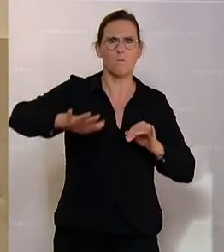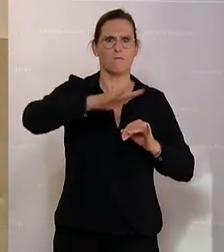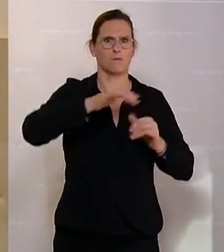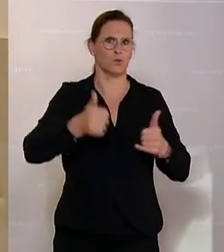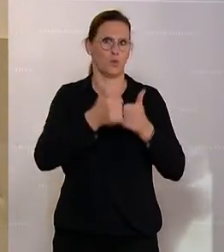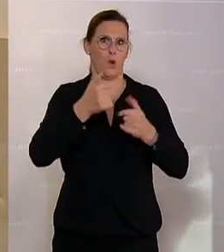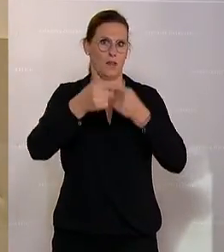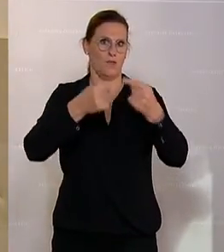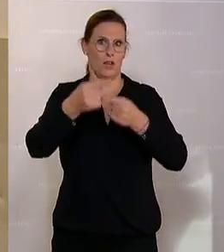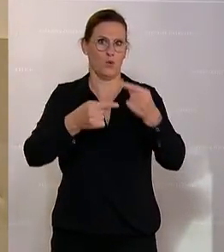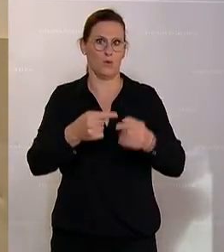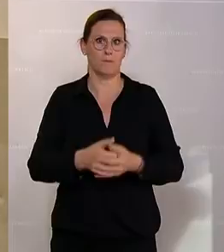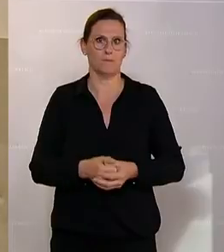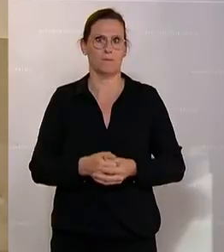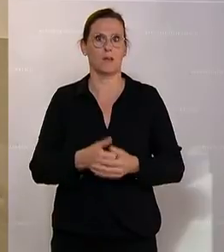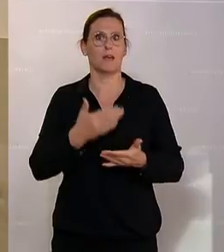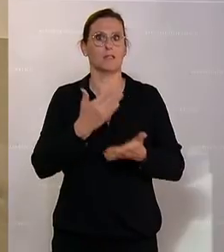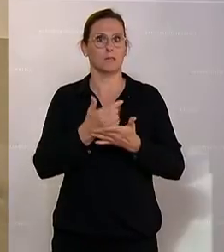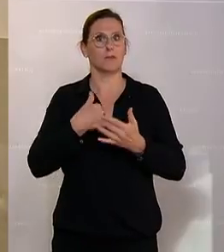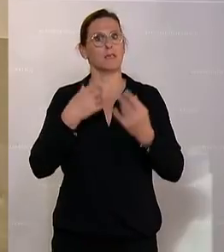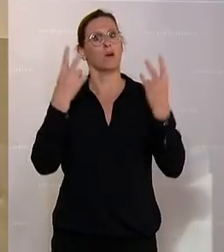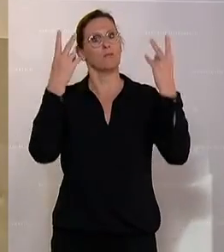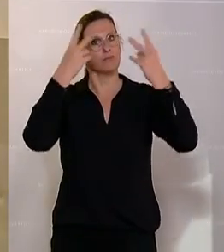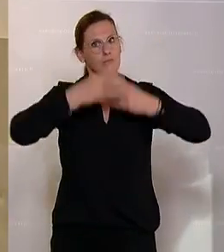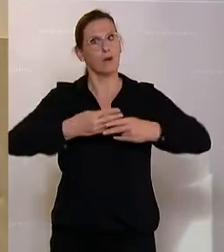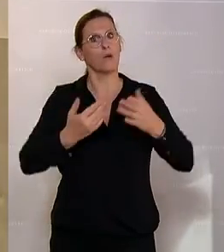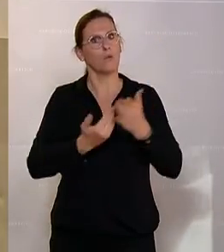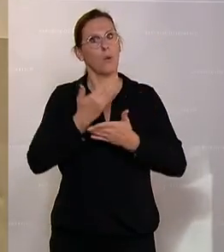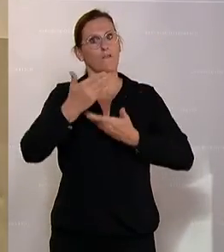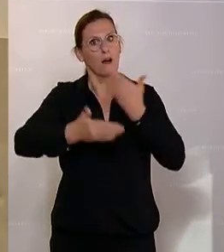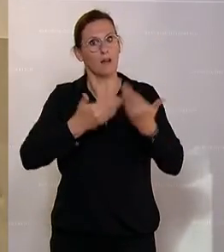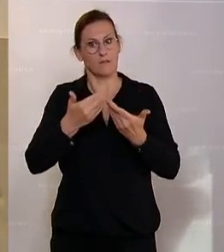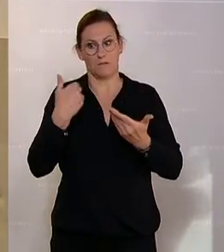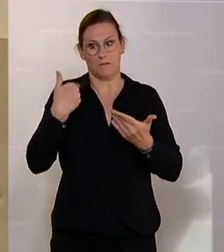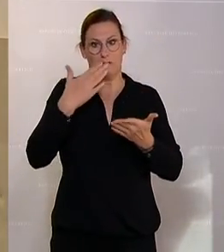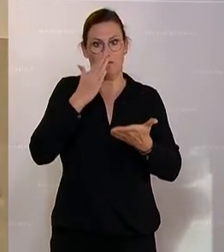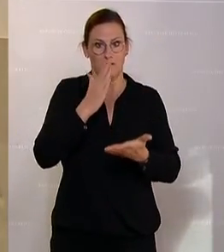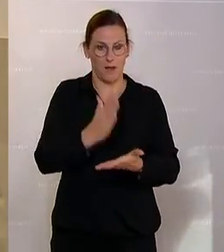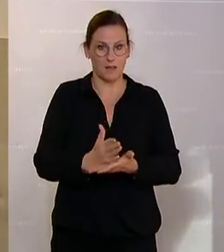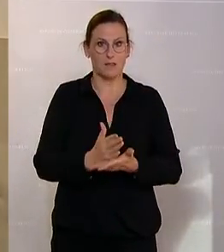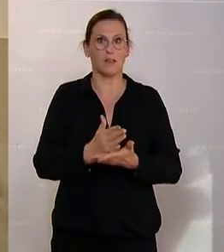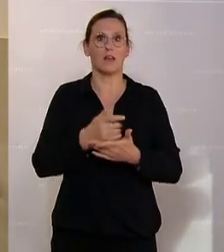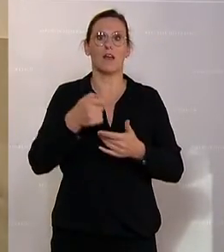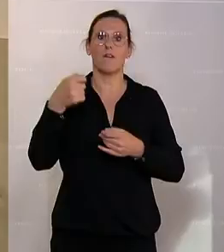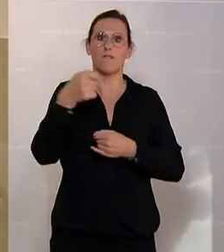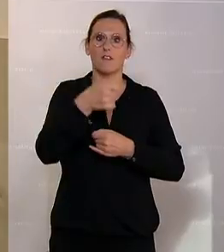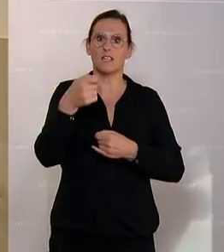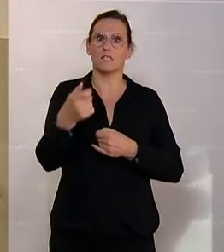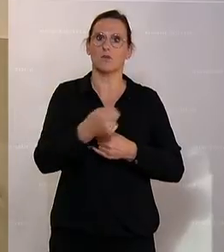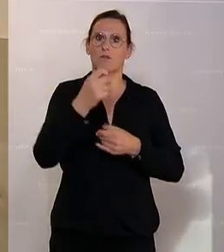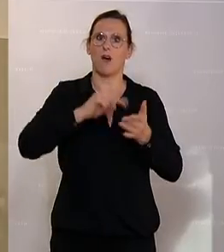hervorragend. Ich habe daher eingewilligt zu den Neuverhandlungen. Wir haben neu verhandelt. Wir haben einen Finanzierungsfahrplan